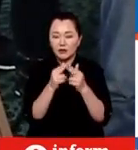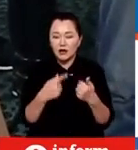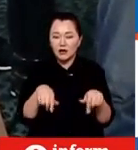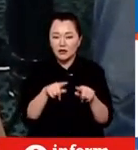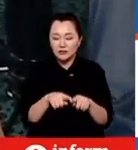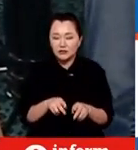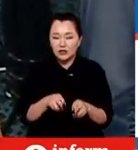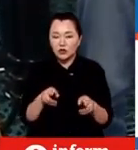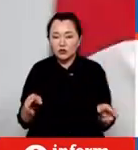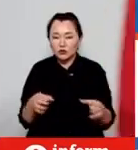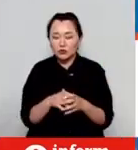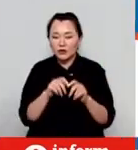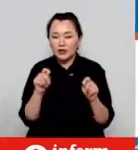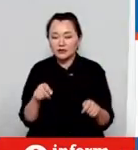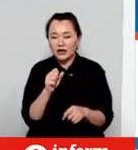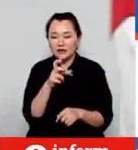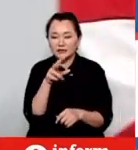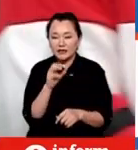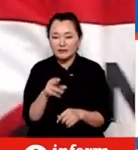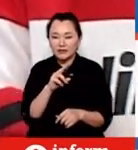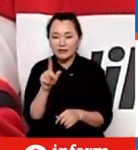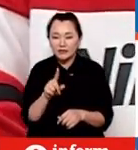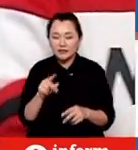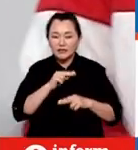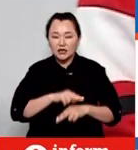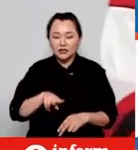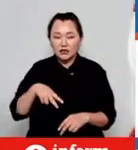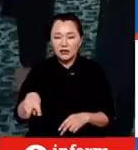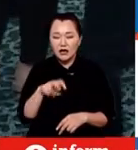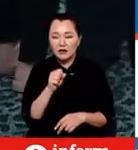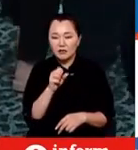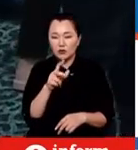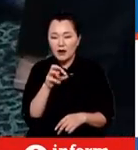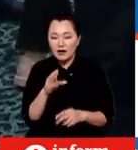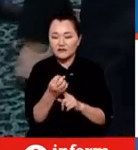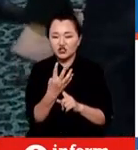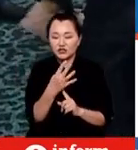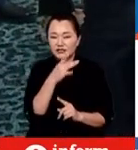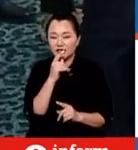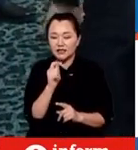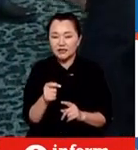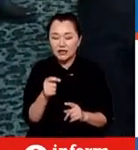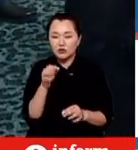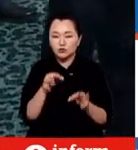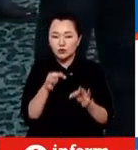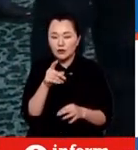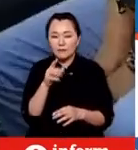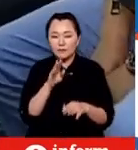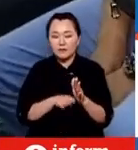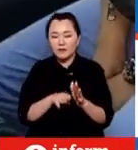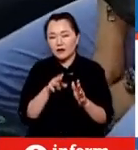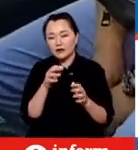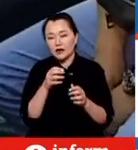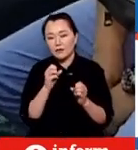ұйымдастырып, қылмыстық топ құрған Астекс Кизет серіктестігінің директоры Алмаз Құрманғалиев 14 жылға сотталды. Ол жазасын қауіпсіздігі